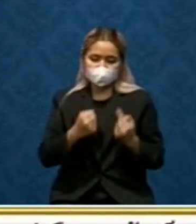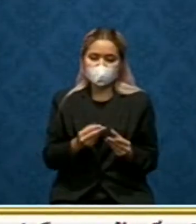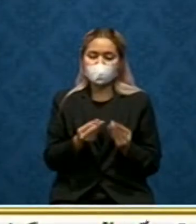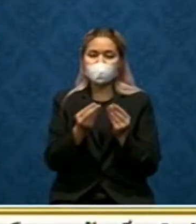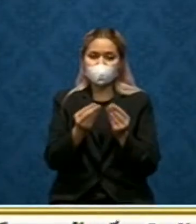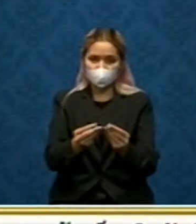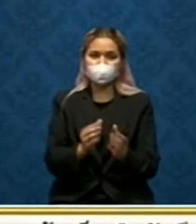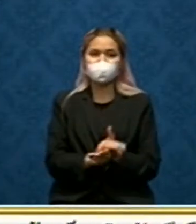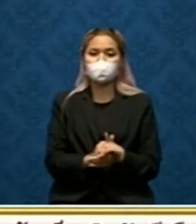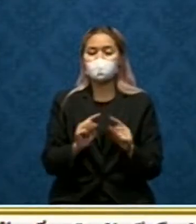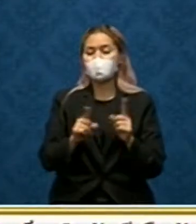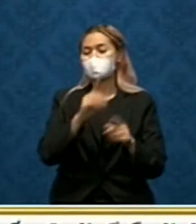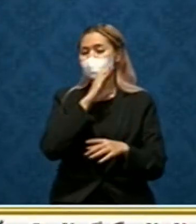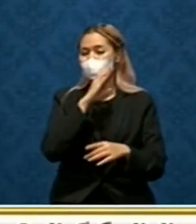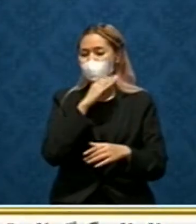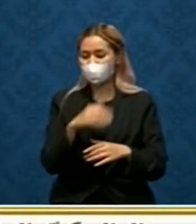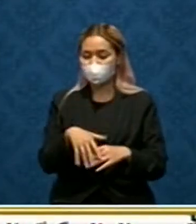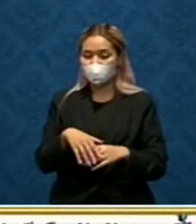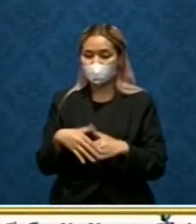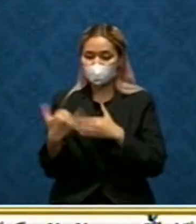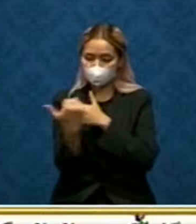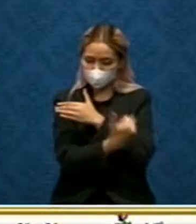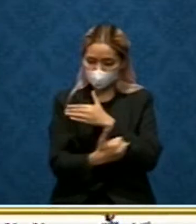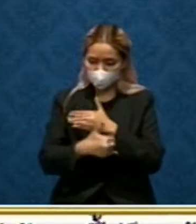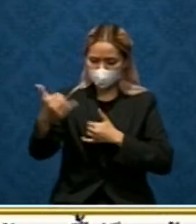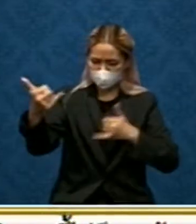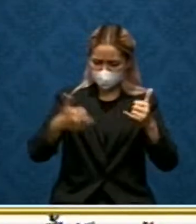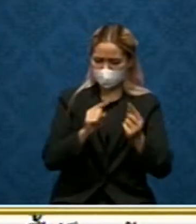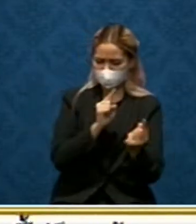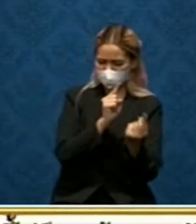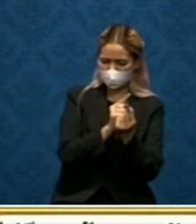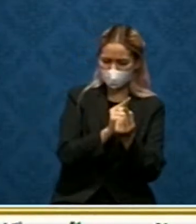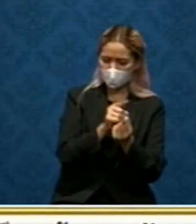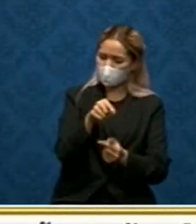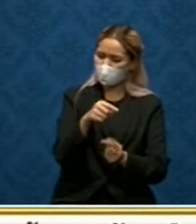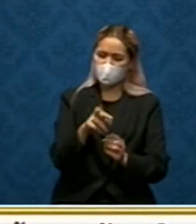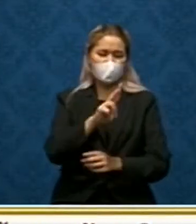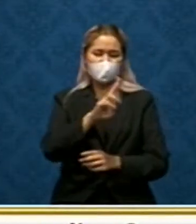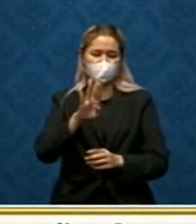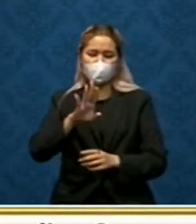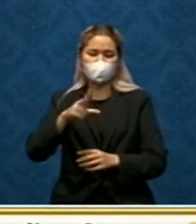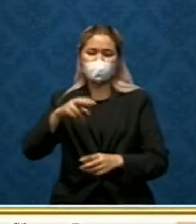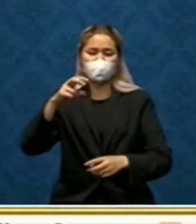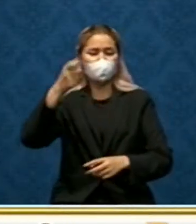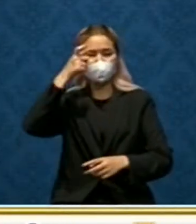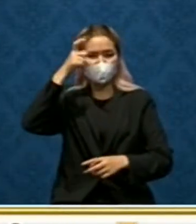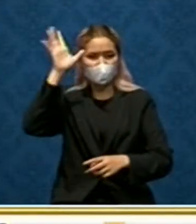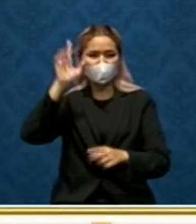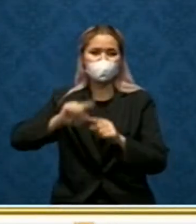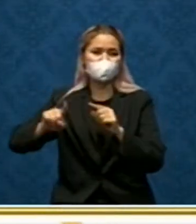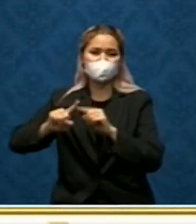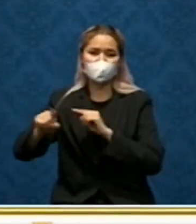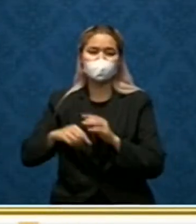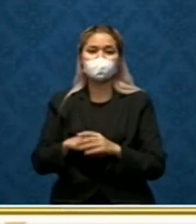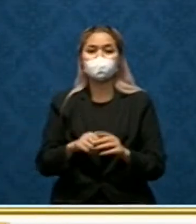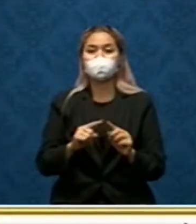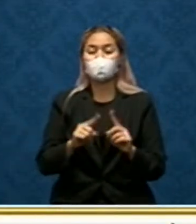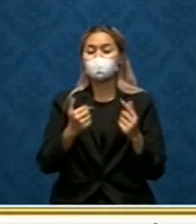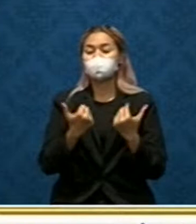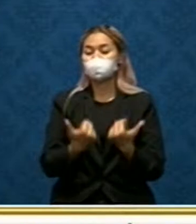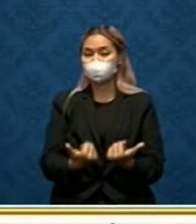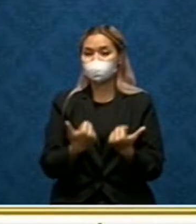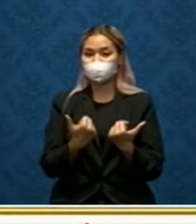ไม่ใช่ว่า นักลงทุนเข้มาจากประเทศที่ซวิลัยอ RPระบบใด้่หกนี่เศ quiero accord recon่เอาขาจิง